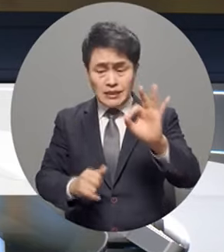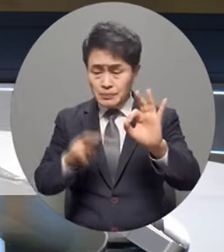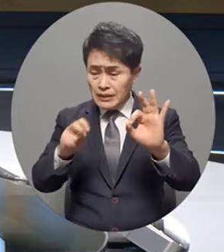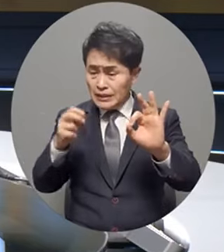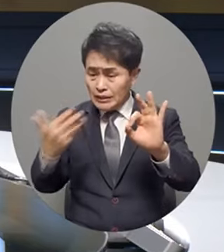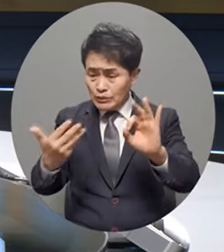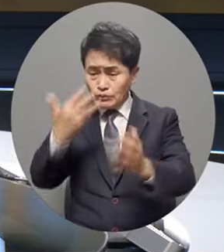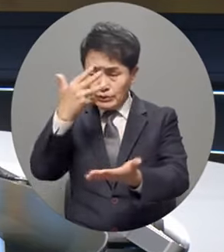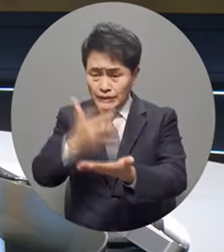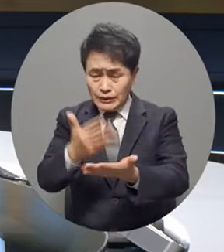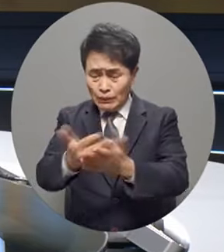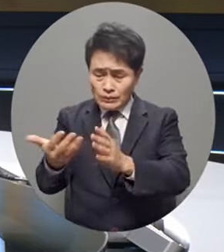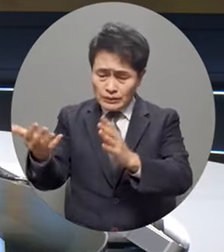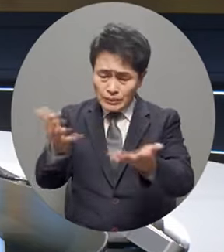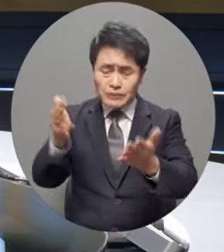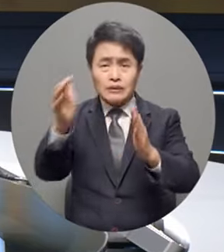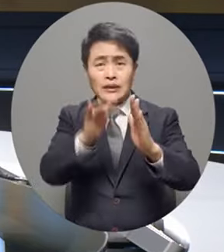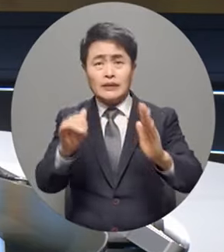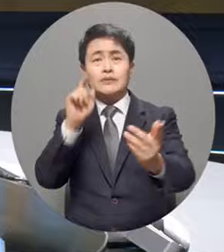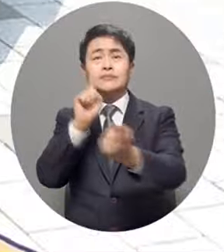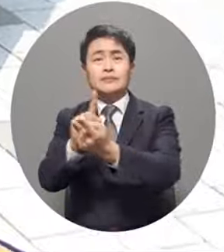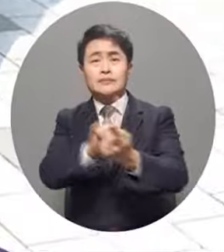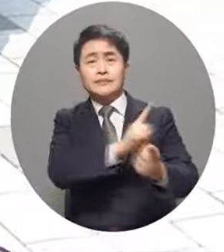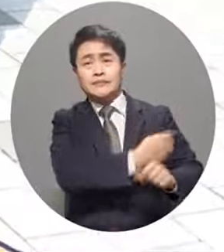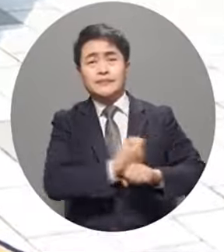유족들을 만나고 왔습니다.